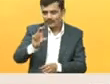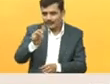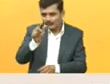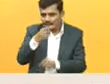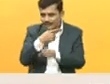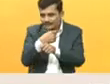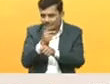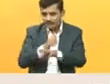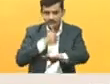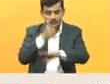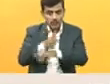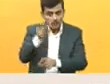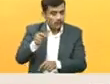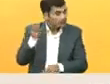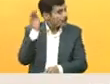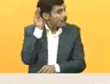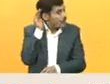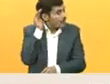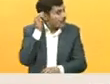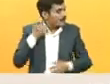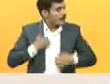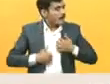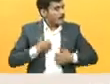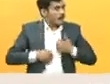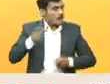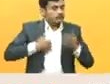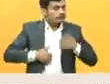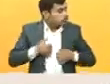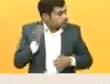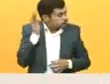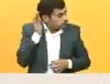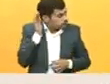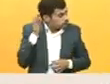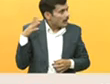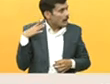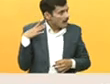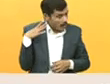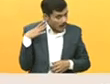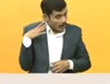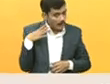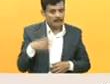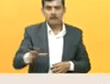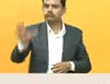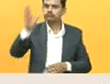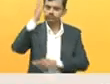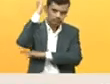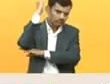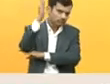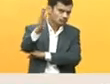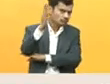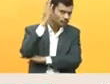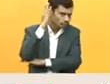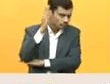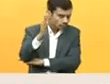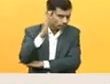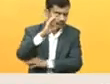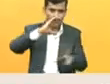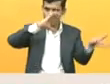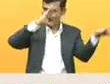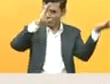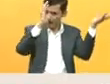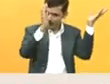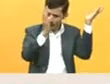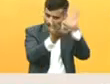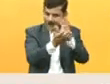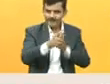लिए लोग बड़ी बेसब्री से प्रतीक्षा करते थे। उनके संबोधनों से विदेशी शासन के